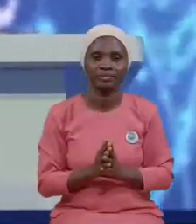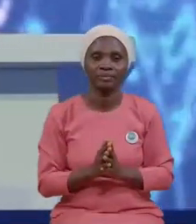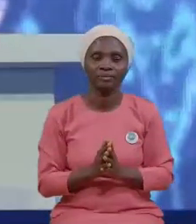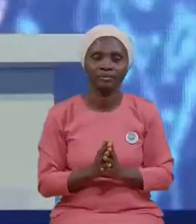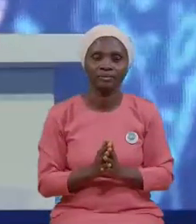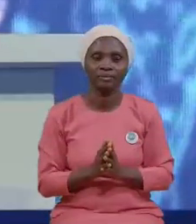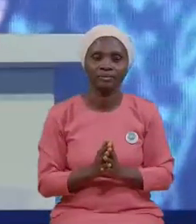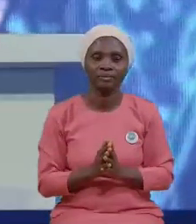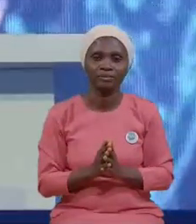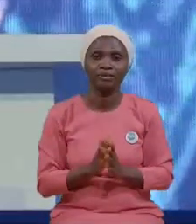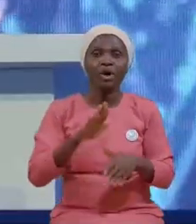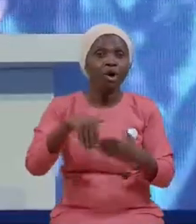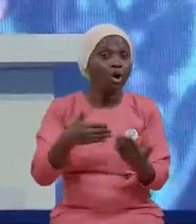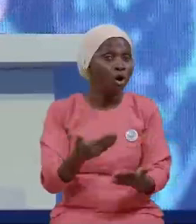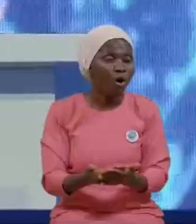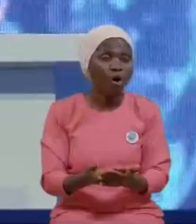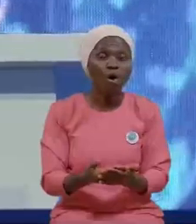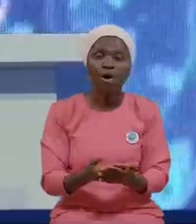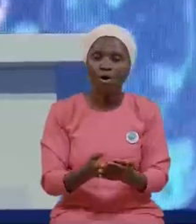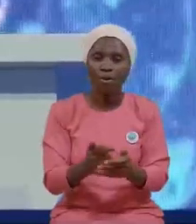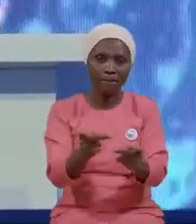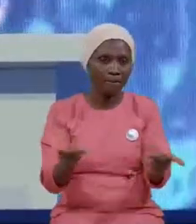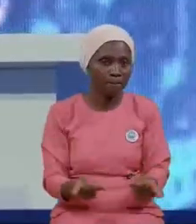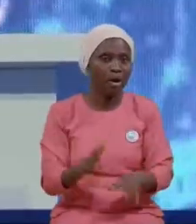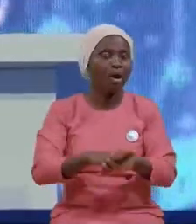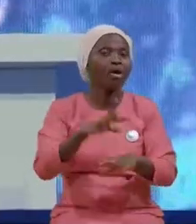Toutes les extrémités de la terre, toi qui es là ce soir,